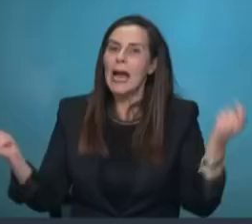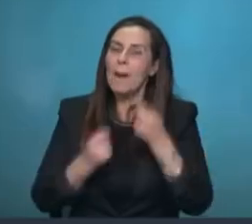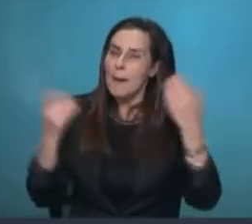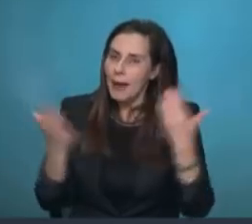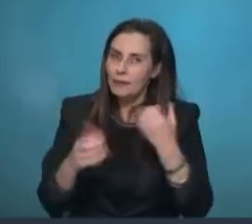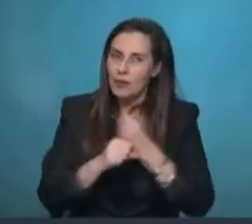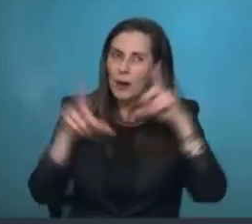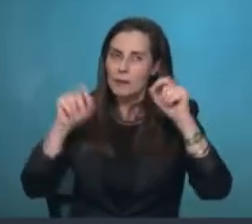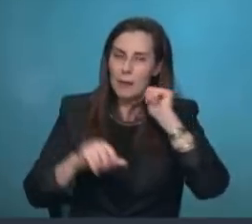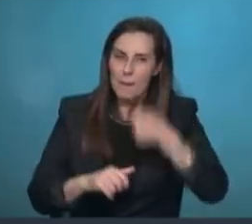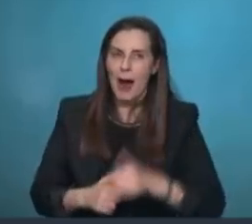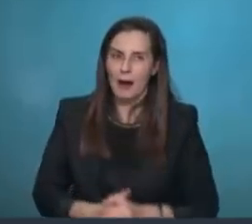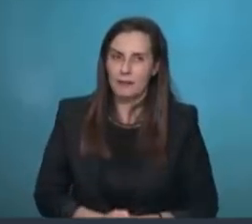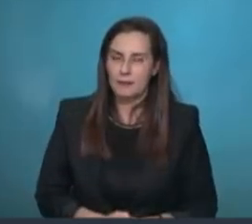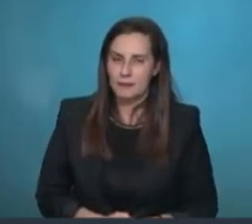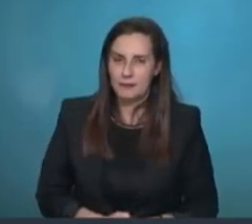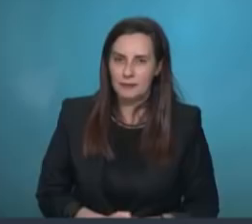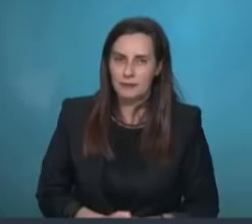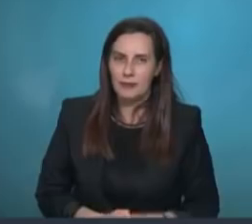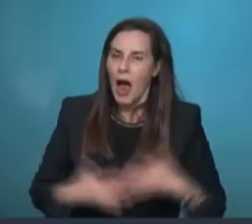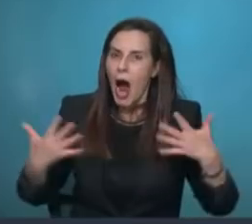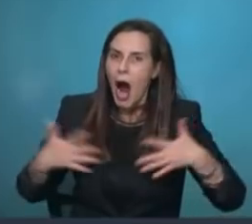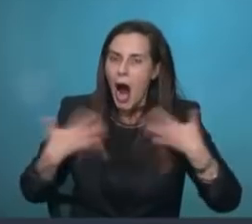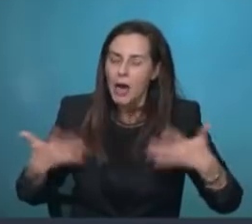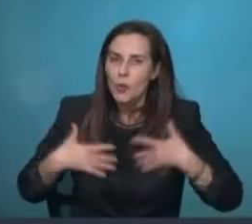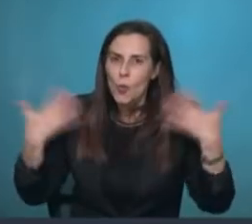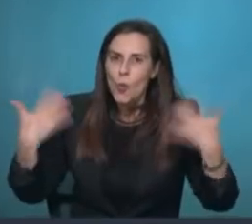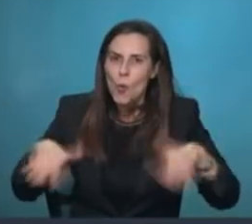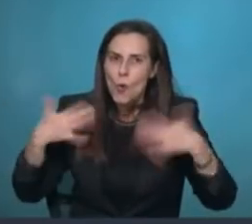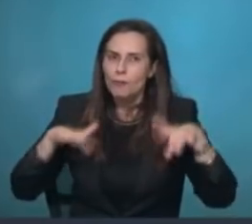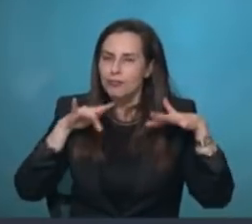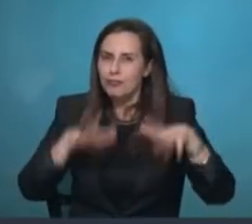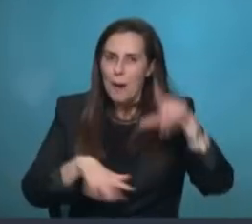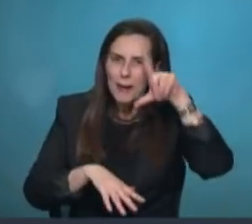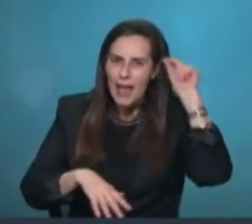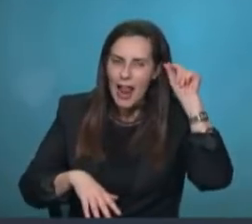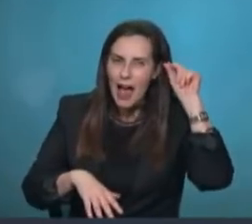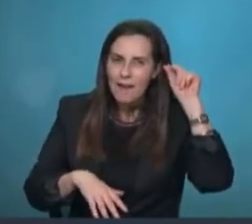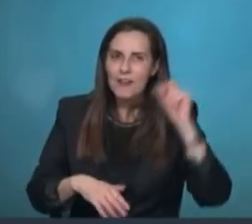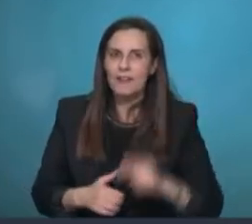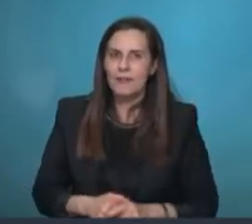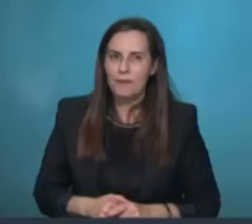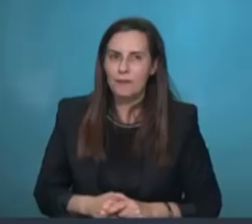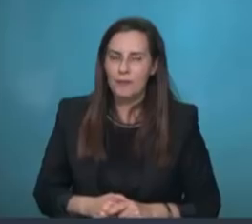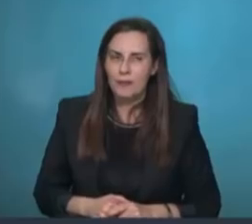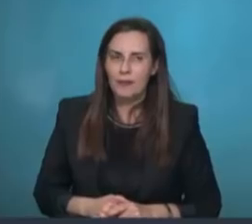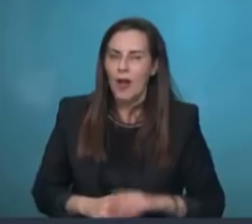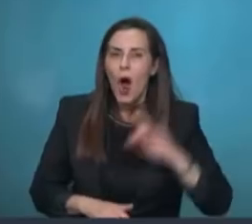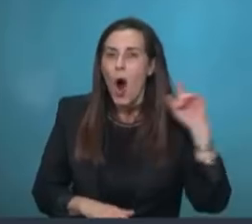מחר. ההתרגשות מחוץ לאירוע ההשקה היום בתל אביב הייתה גדולה וחצתה גילים. שנייה,